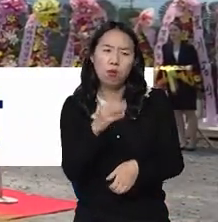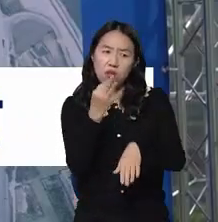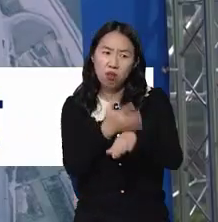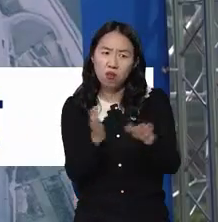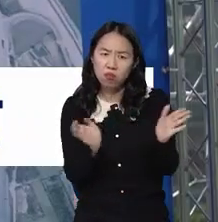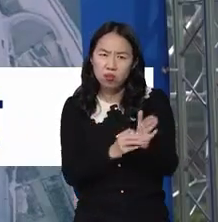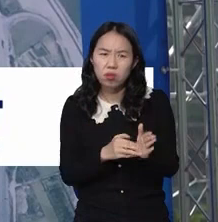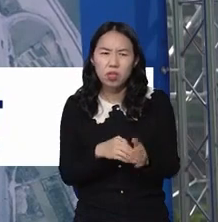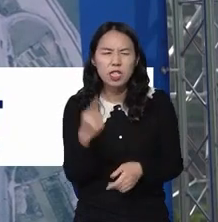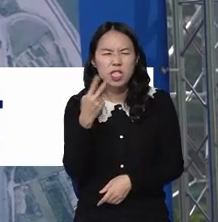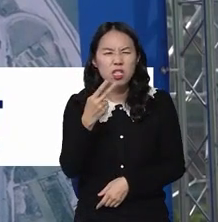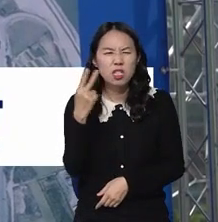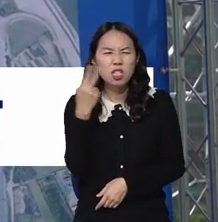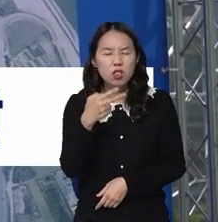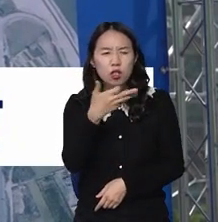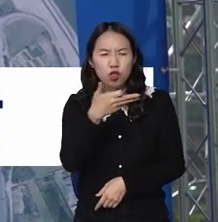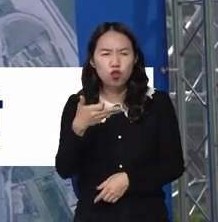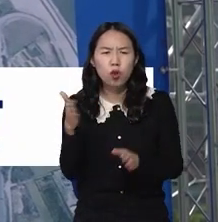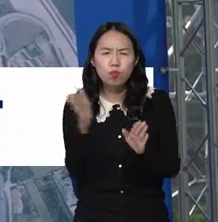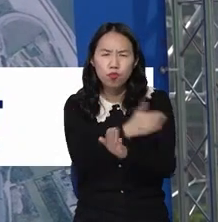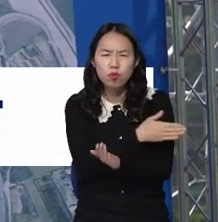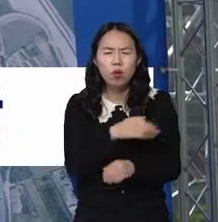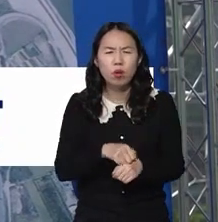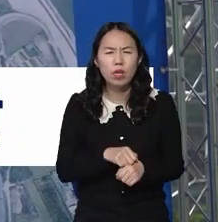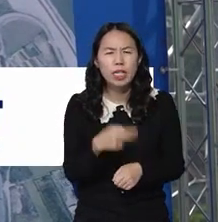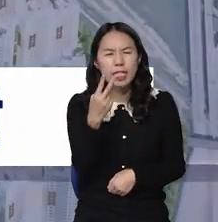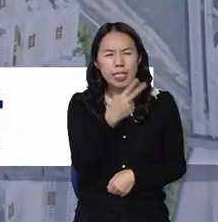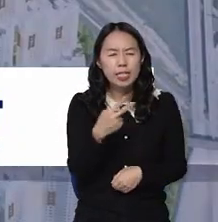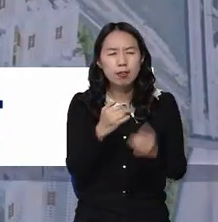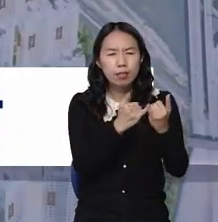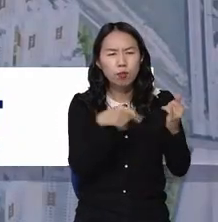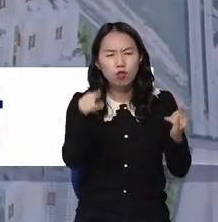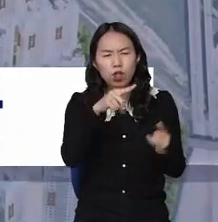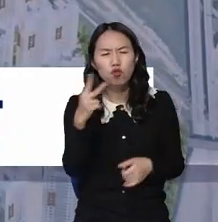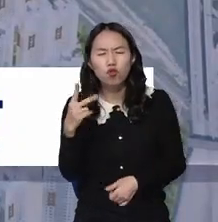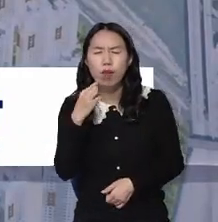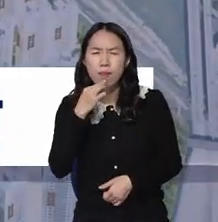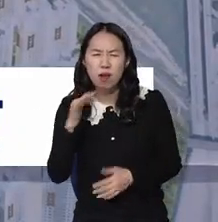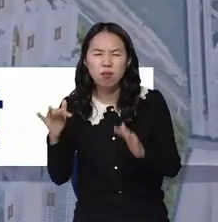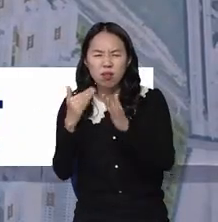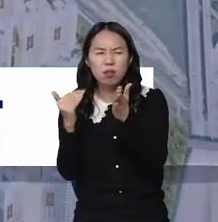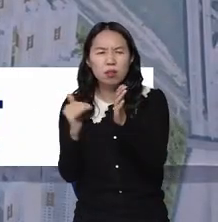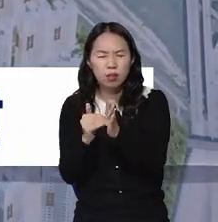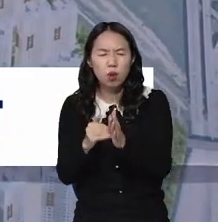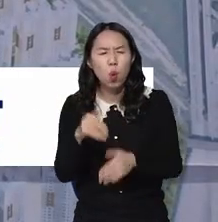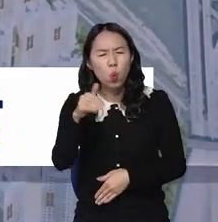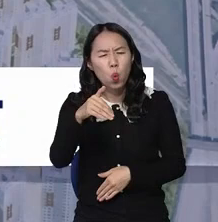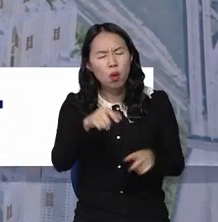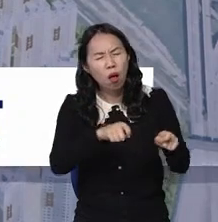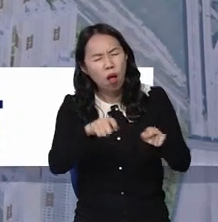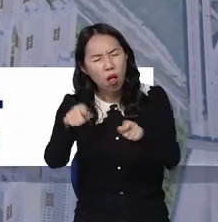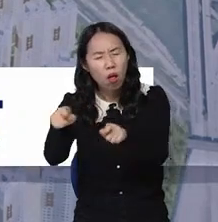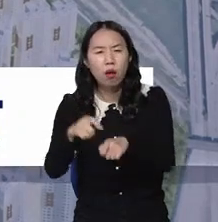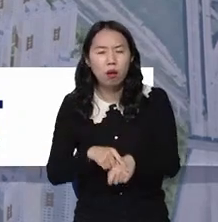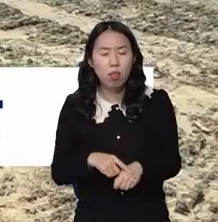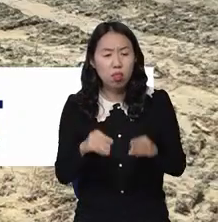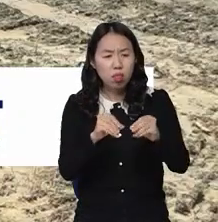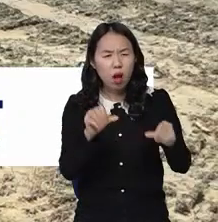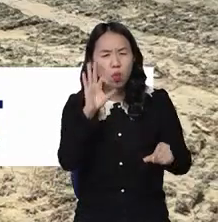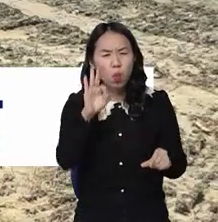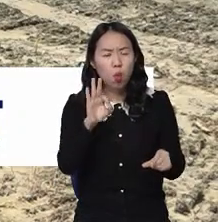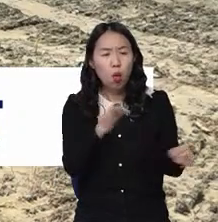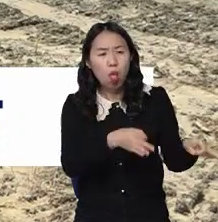측이 지난 2019년 이후 6천여 세대 중 두 개 단지만 짓고 공사를 미루고 있다고 비판하면서 이러는 사이